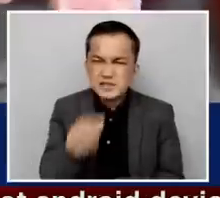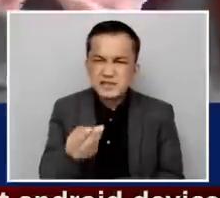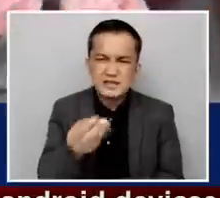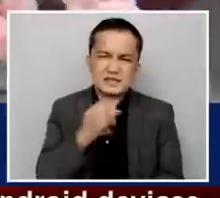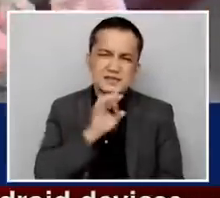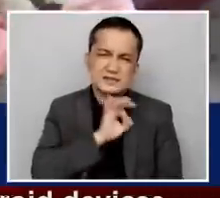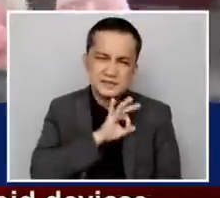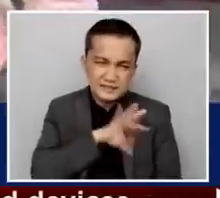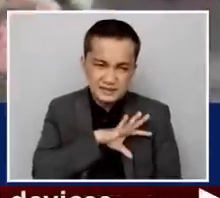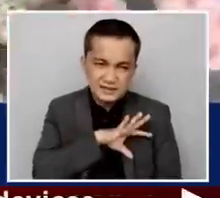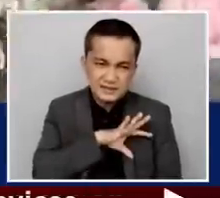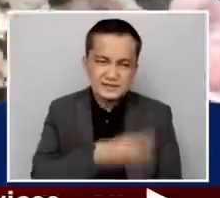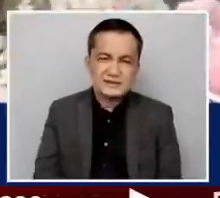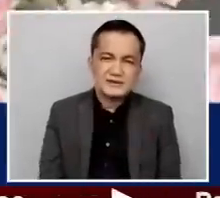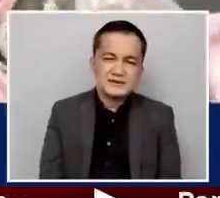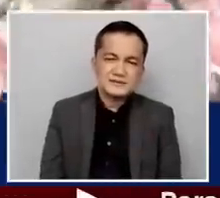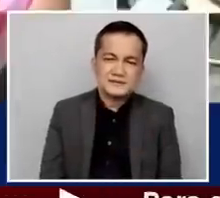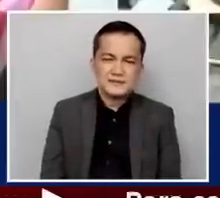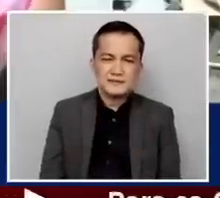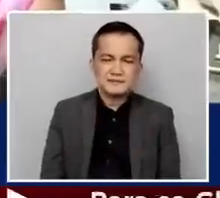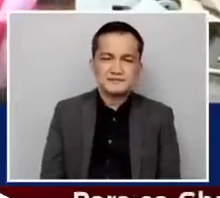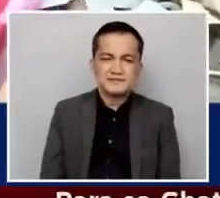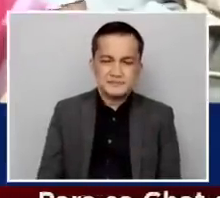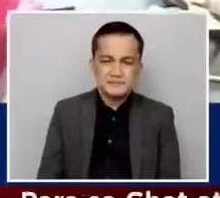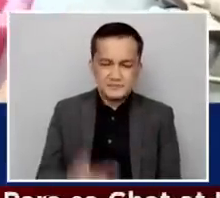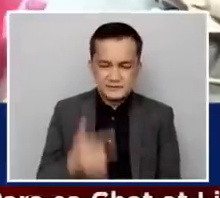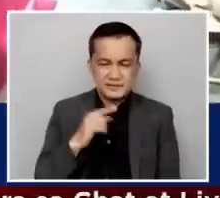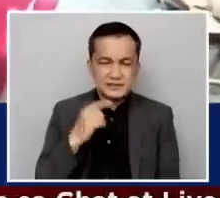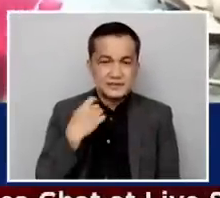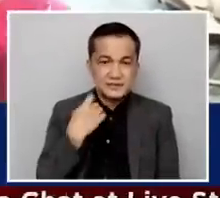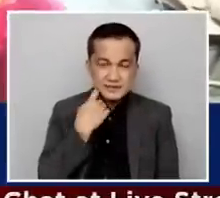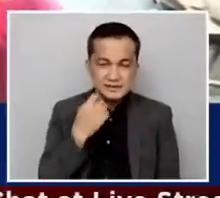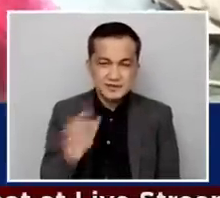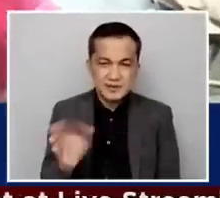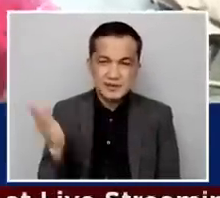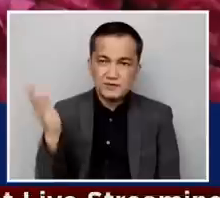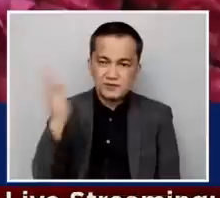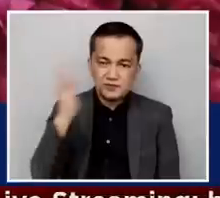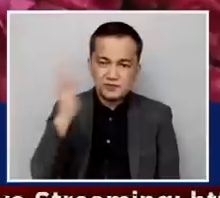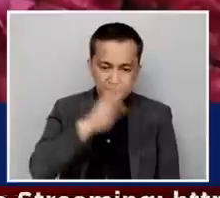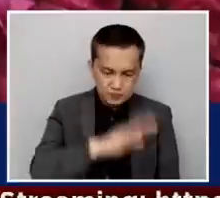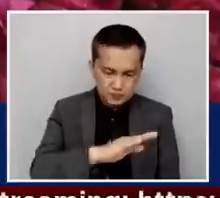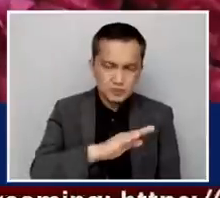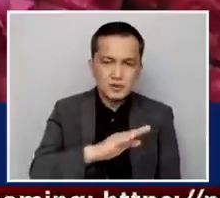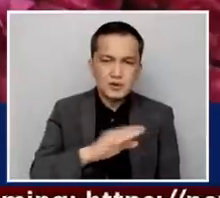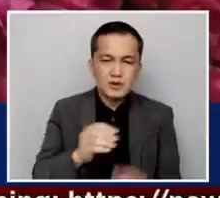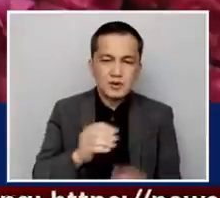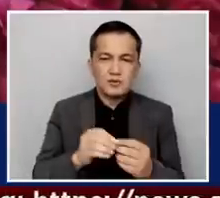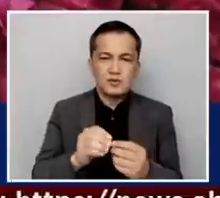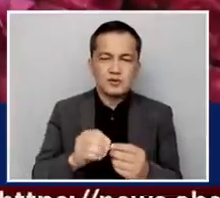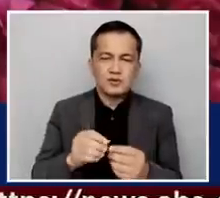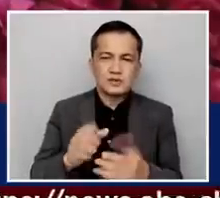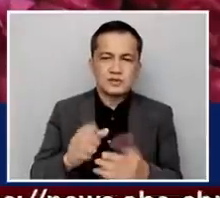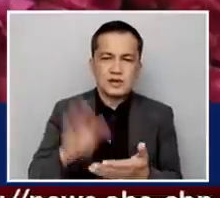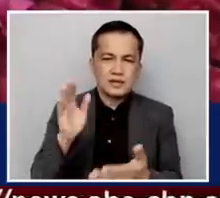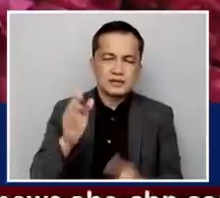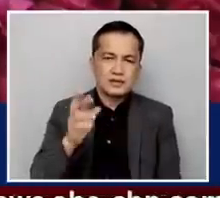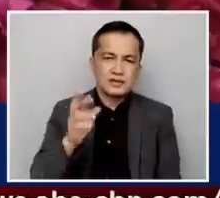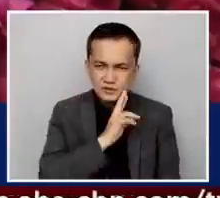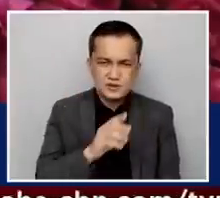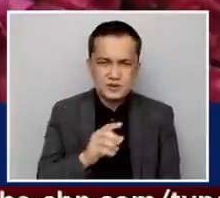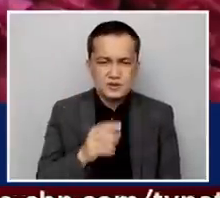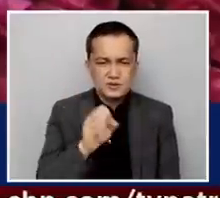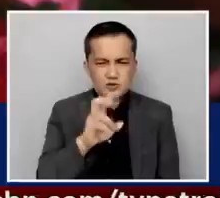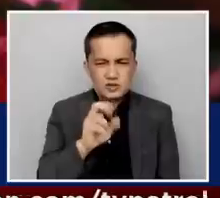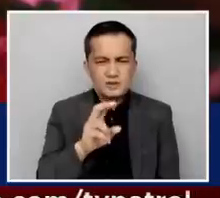kinikita. Simula kaninang umaga hanggang kaninang hapon, mas tumaas pa ang presyo ng roses. Ang 1,000 ng